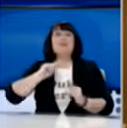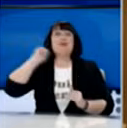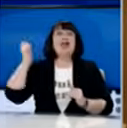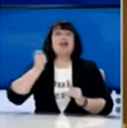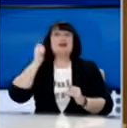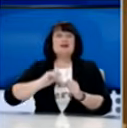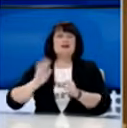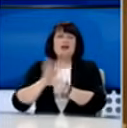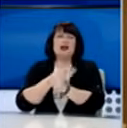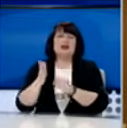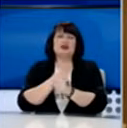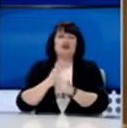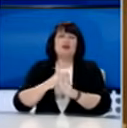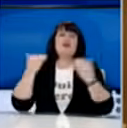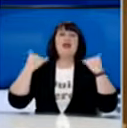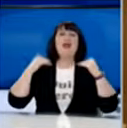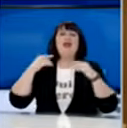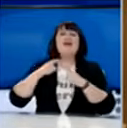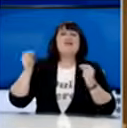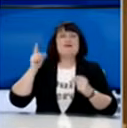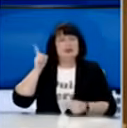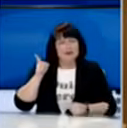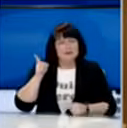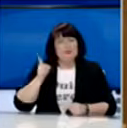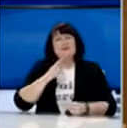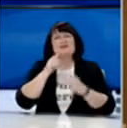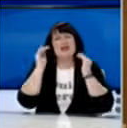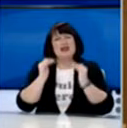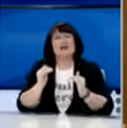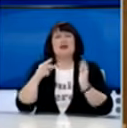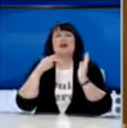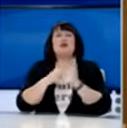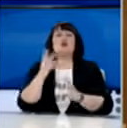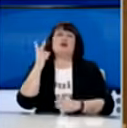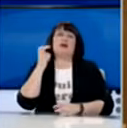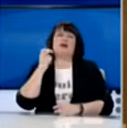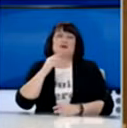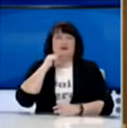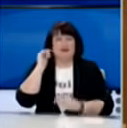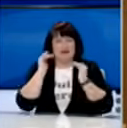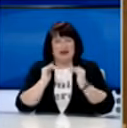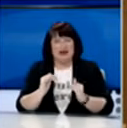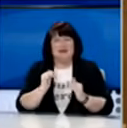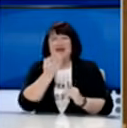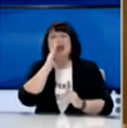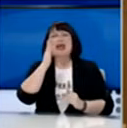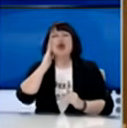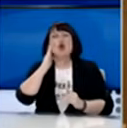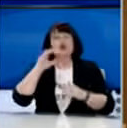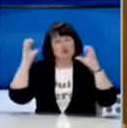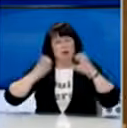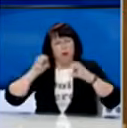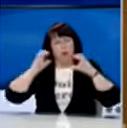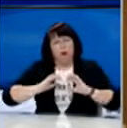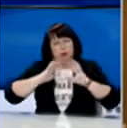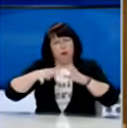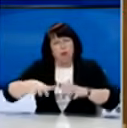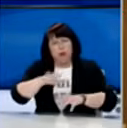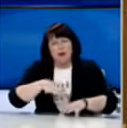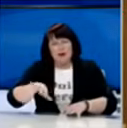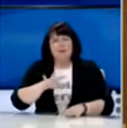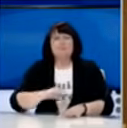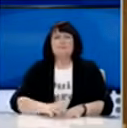καταστροφή στην Εύβοια, τα ίδια που είπατε το 2020 μετά τον Ιαννό, τα ίδια που